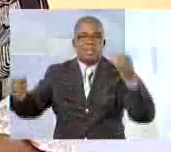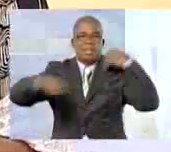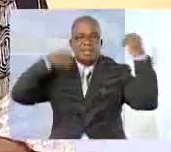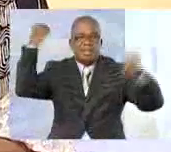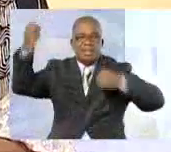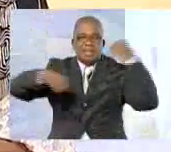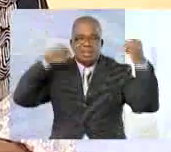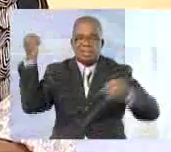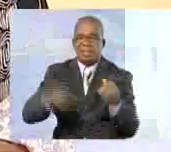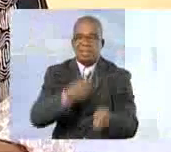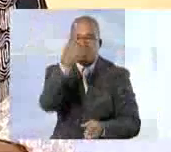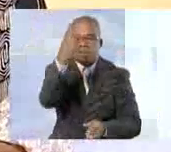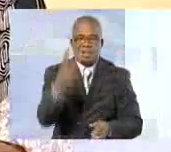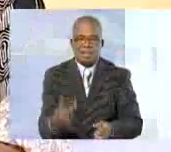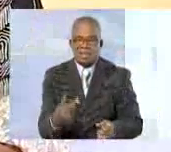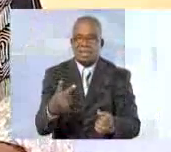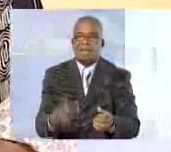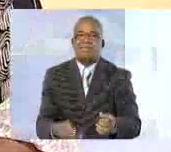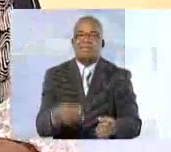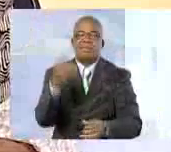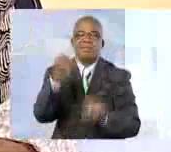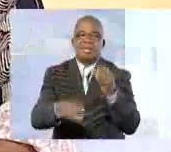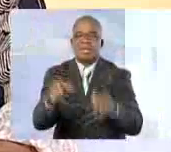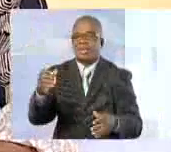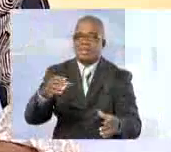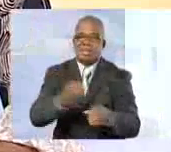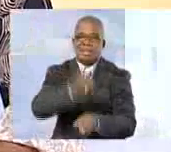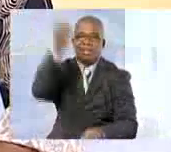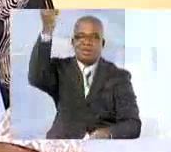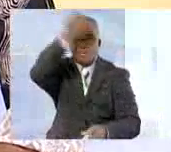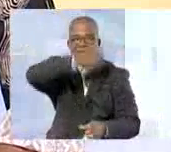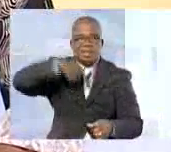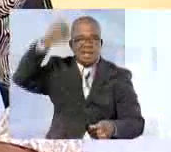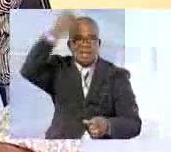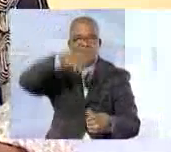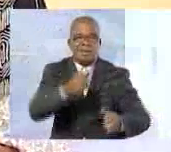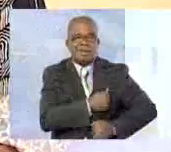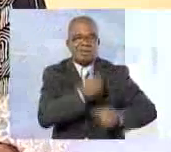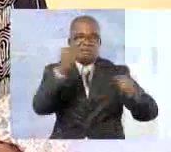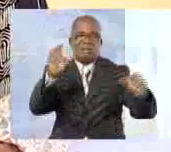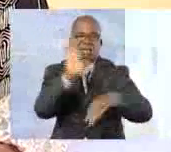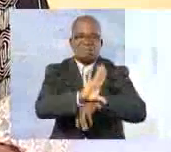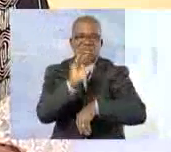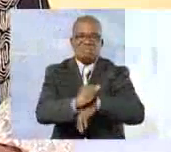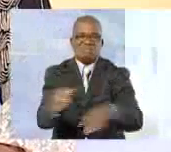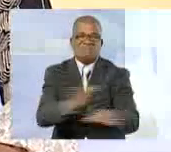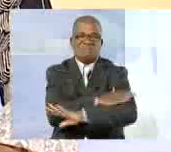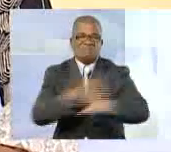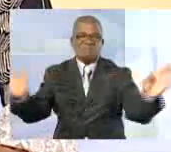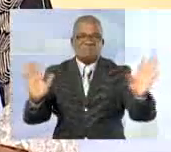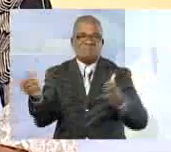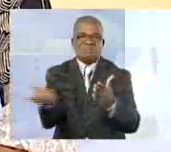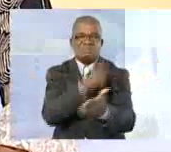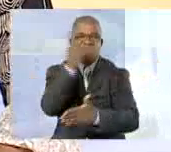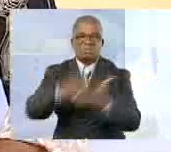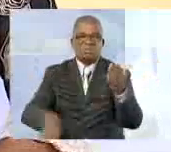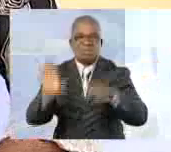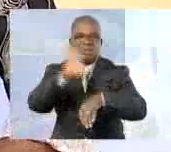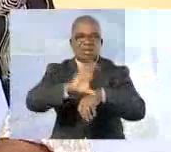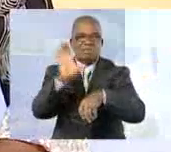la demi-finale de la Coupe d'Afrique militaire de football. La Côte d'Ivoire a été malheureusement éliminée ce matin par le